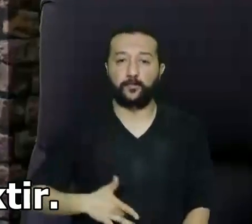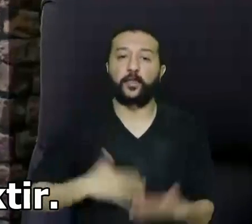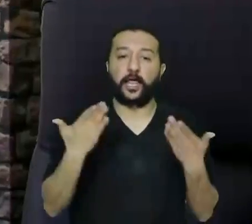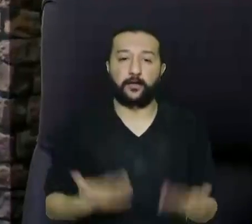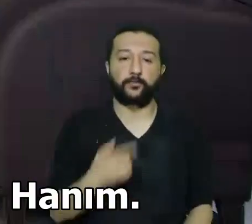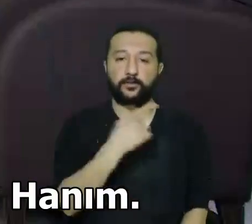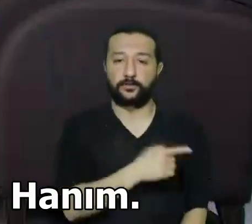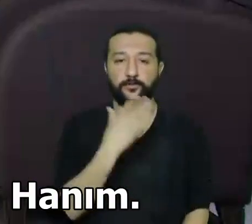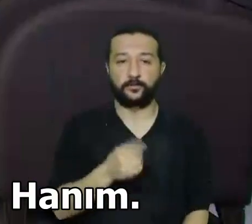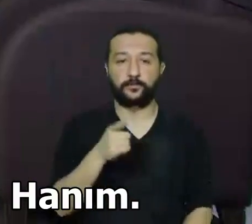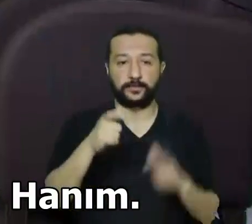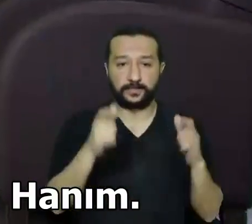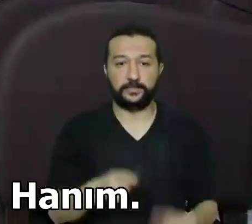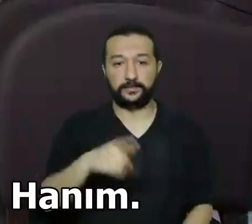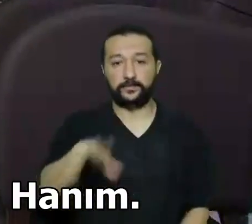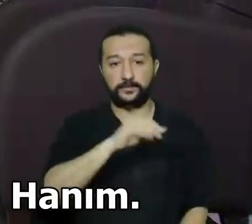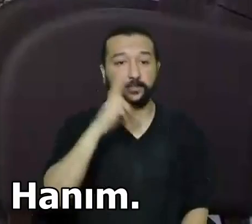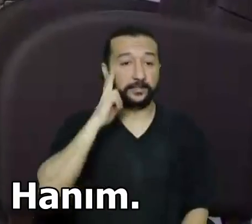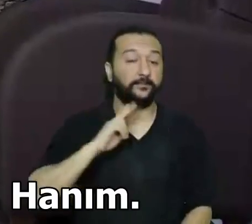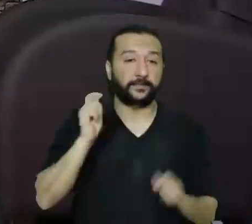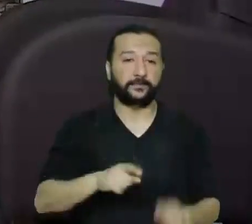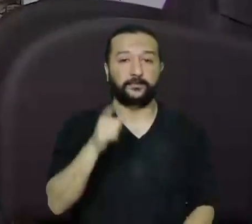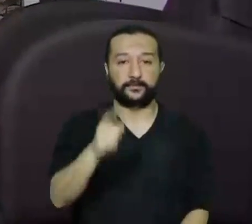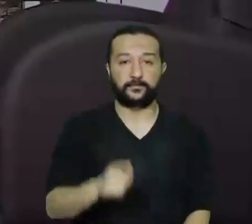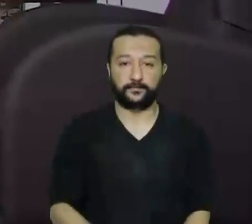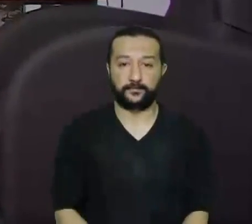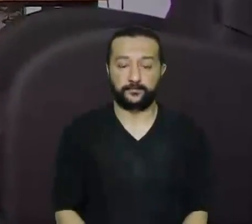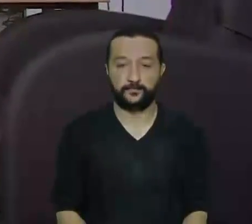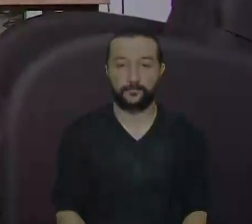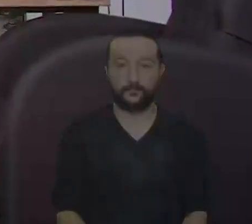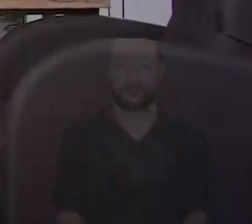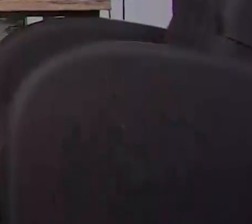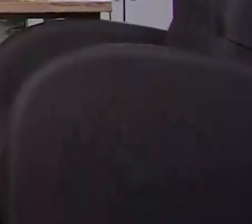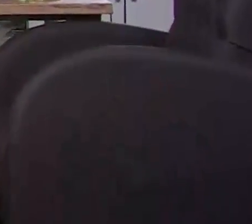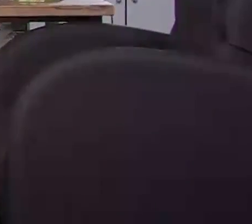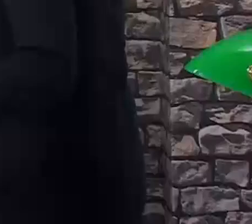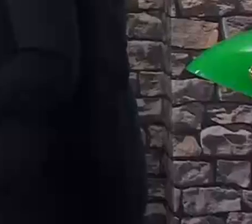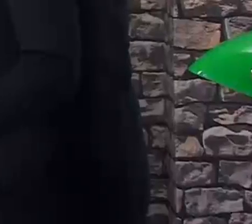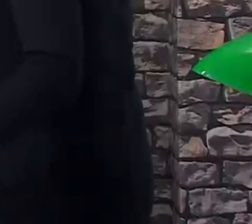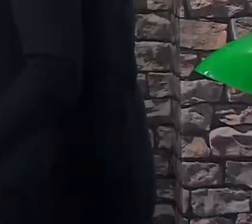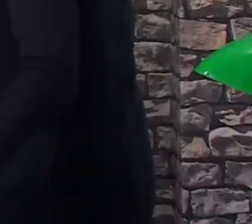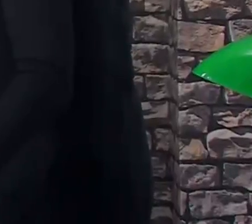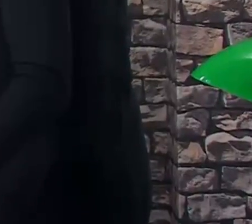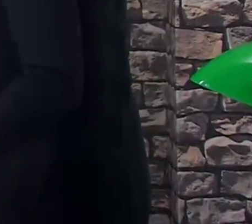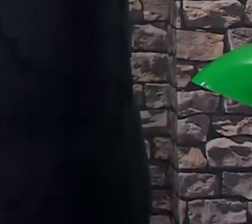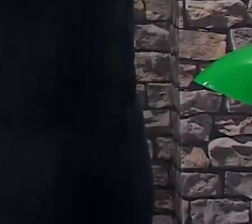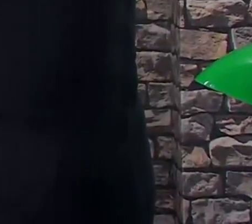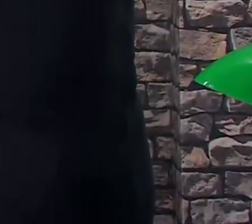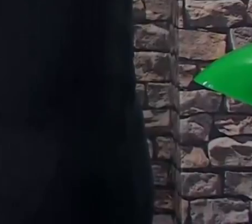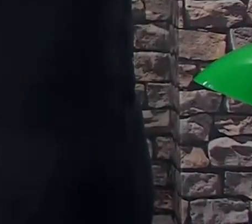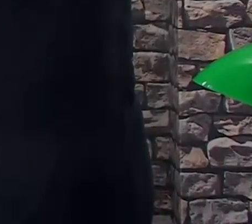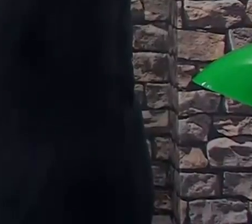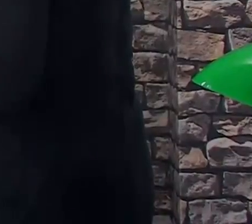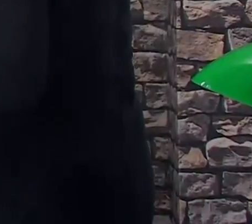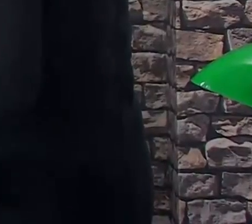kabul edecektir. Buraları da siz toplayın Cavidan Hanım. Elindeki kağıdı masaya atıp yürüdü. Masanın arkasındaki duvarda kitaplarla dolu